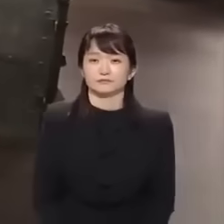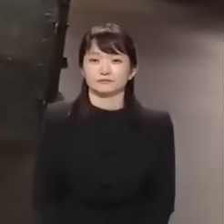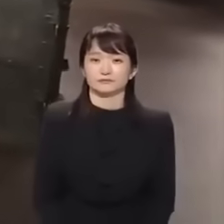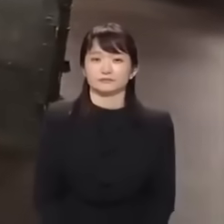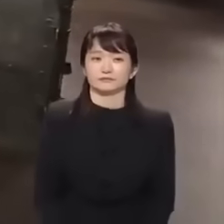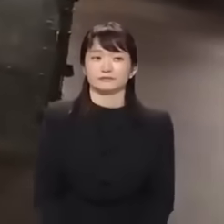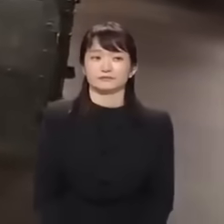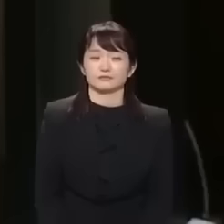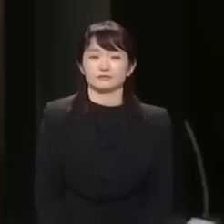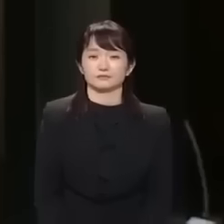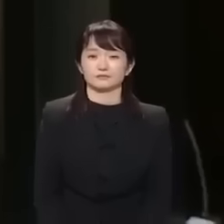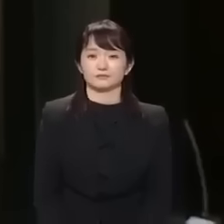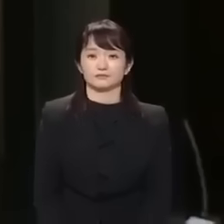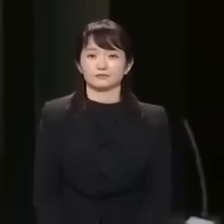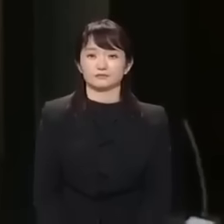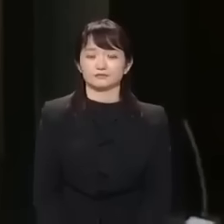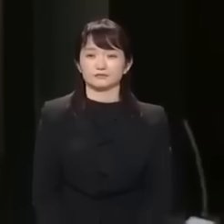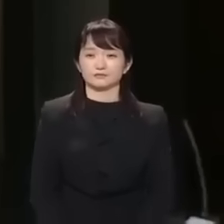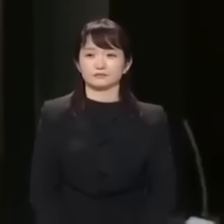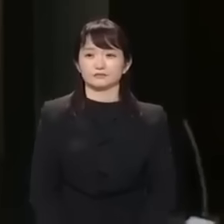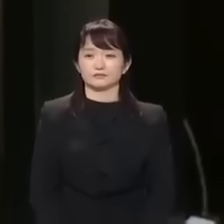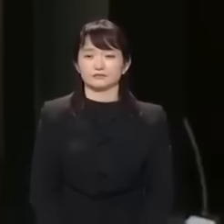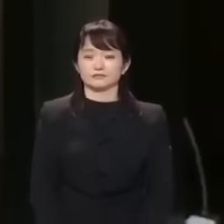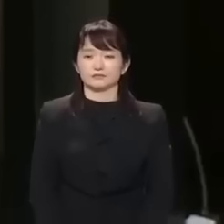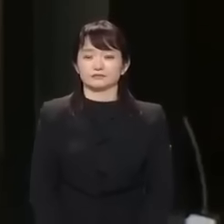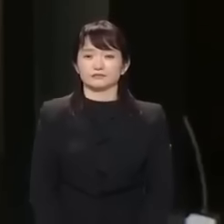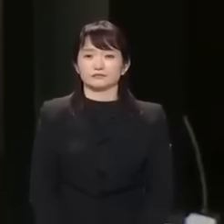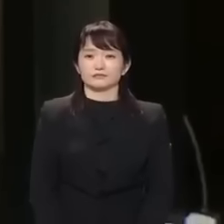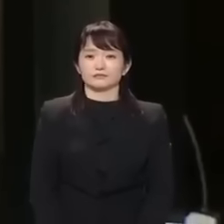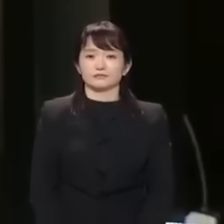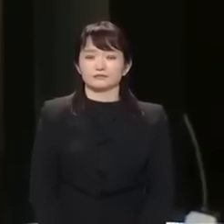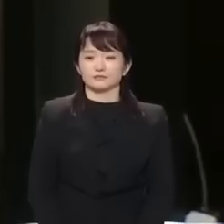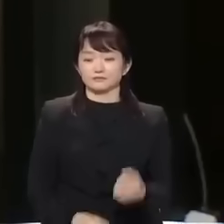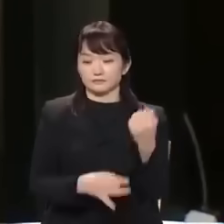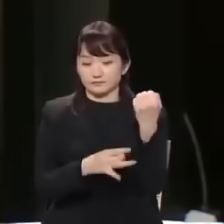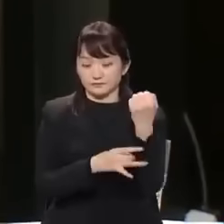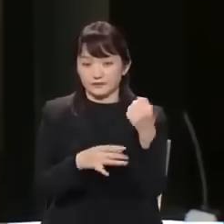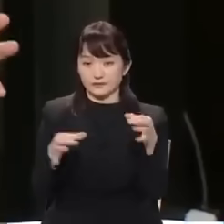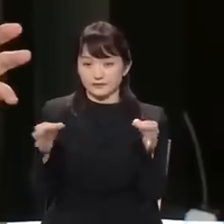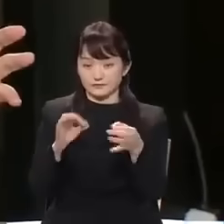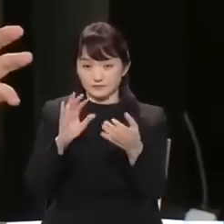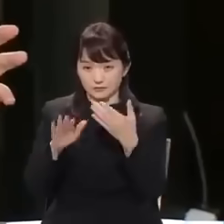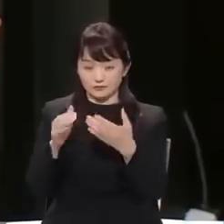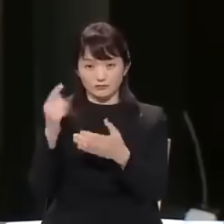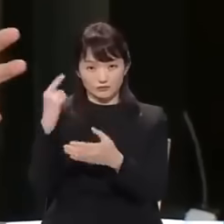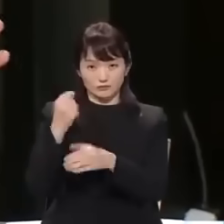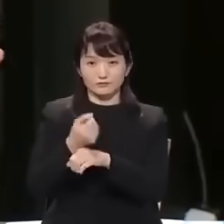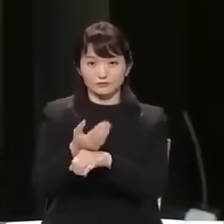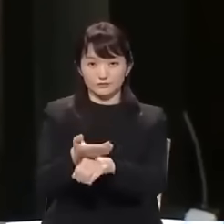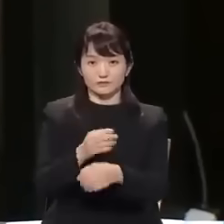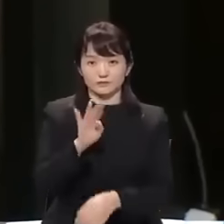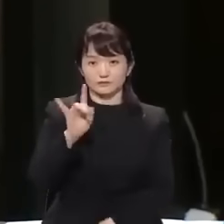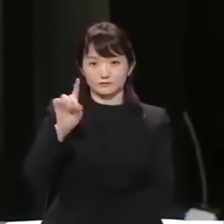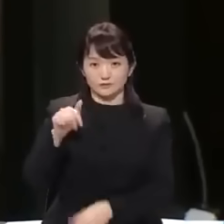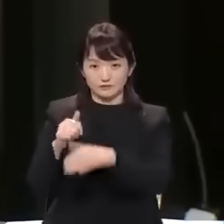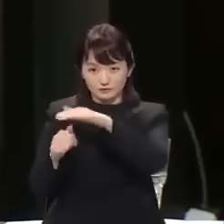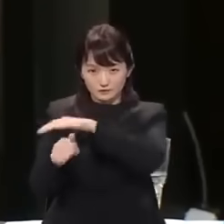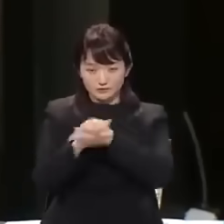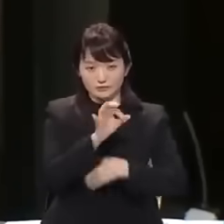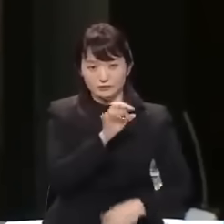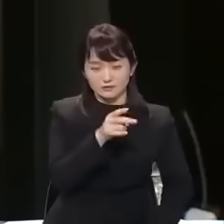일단 그 핵 뭐 진짜 본론은 잠시 뒤에 또 전해 드리겠고 먼저 백종은 백종원 대표와